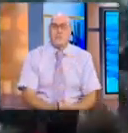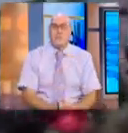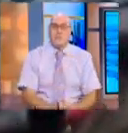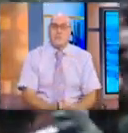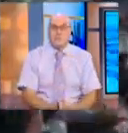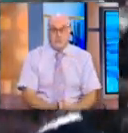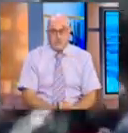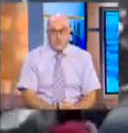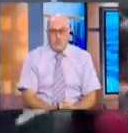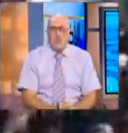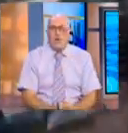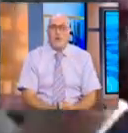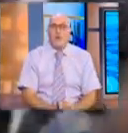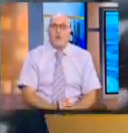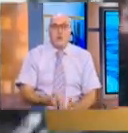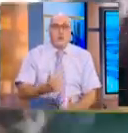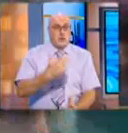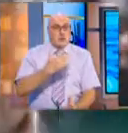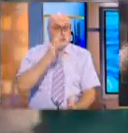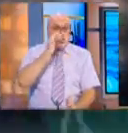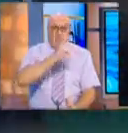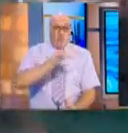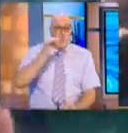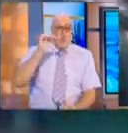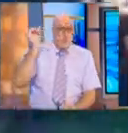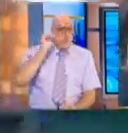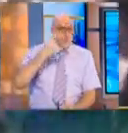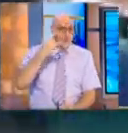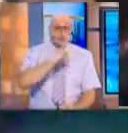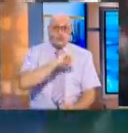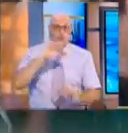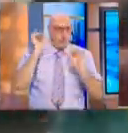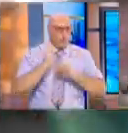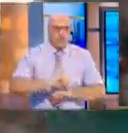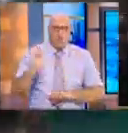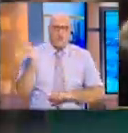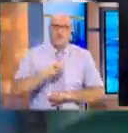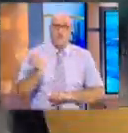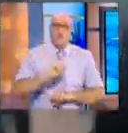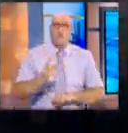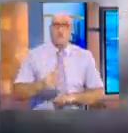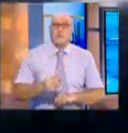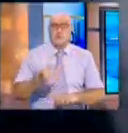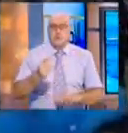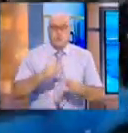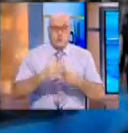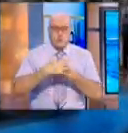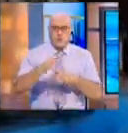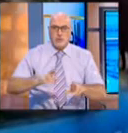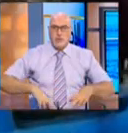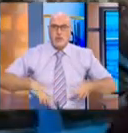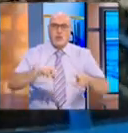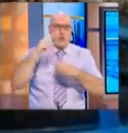وضع لم يكن ليقبل به أبناء الشعب في المغرب، وما تلك الاحتجاجات إلا واجهة تخفي من